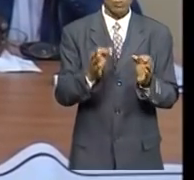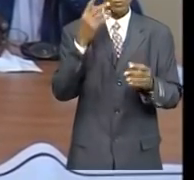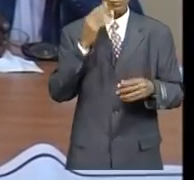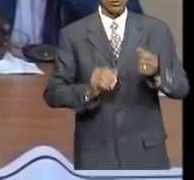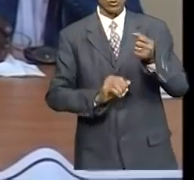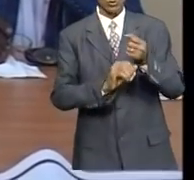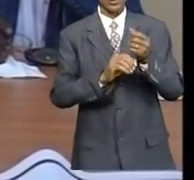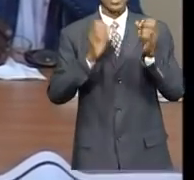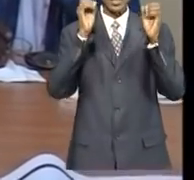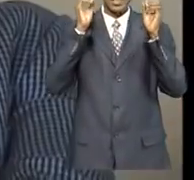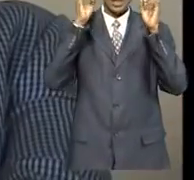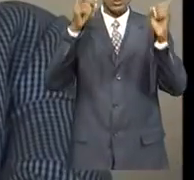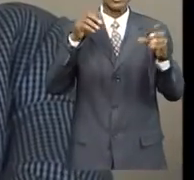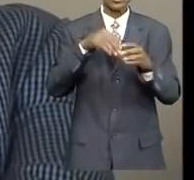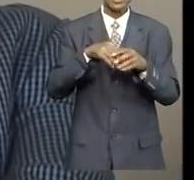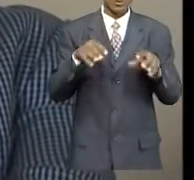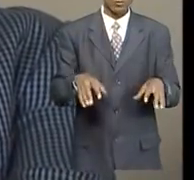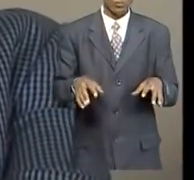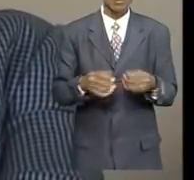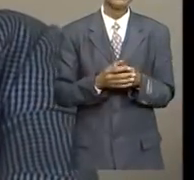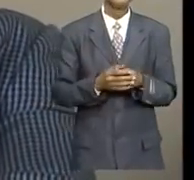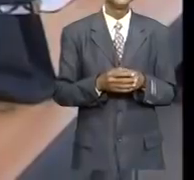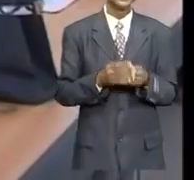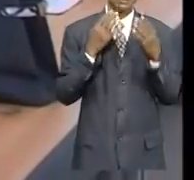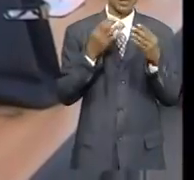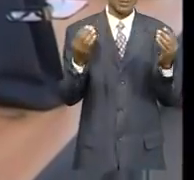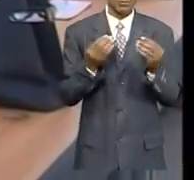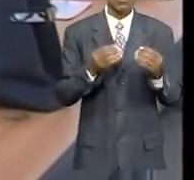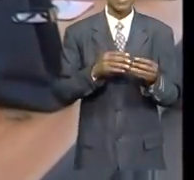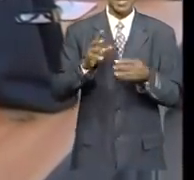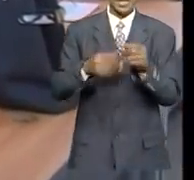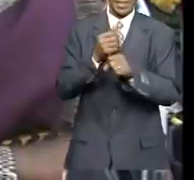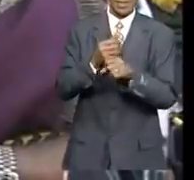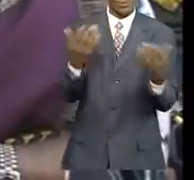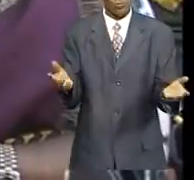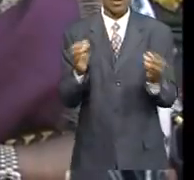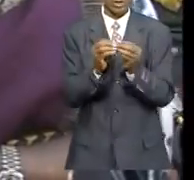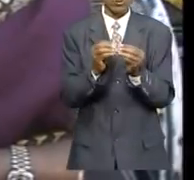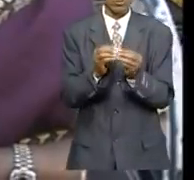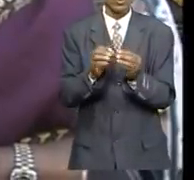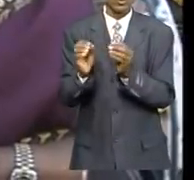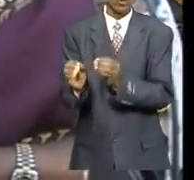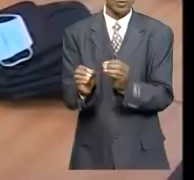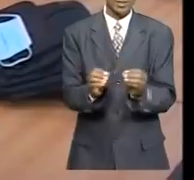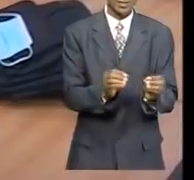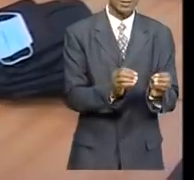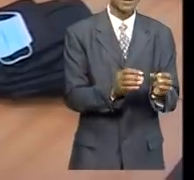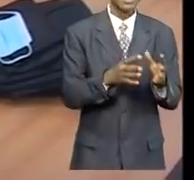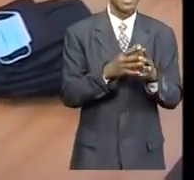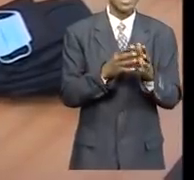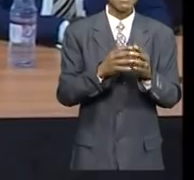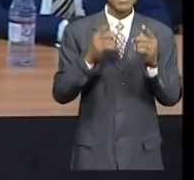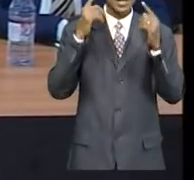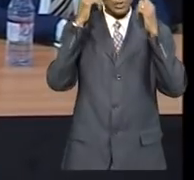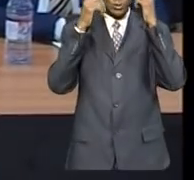niveau local. Voilà qui a motivé la tenue de cet atelier organisé dans le souci de dégager